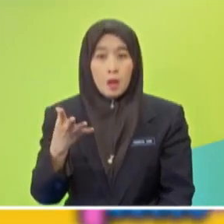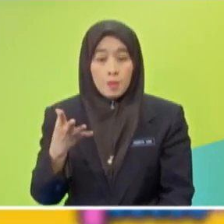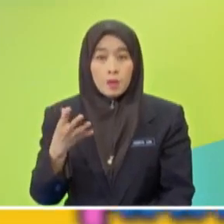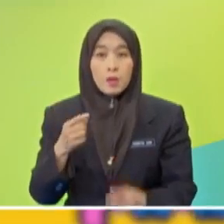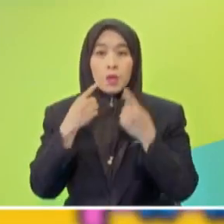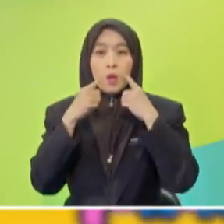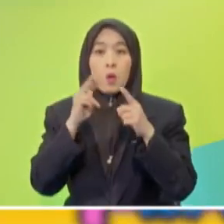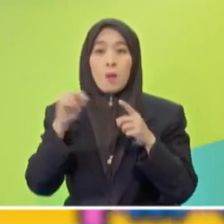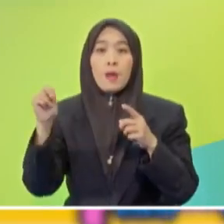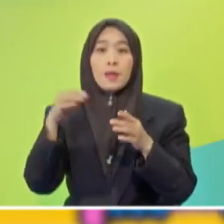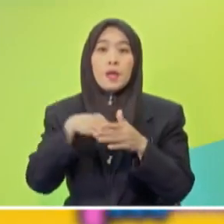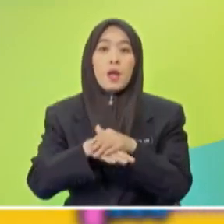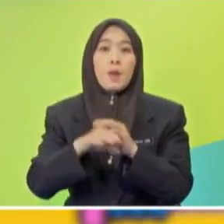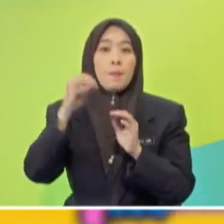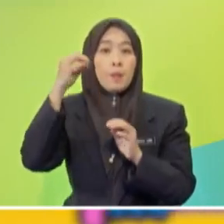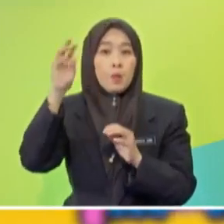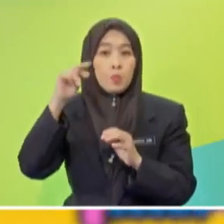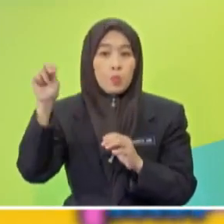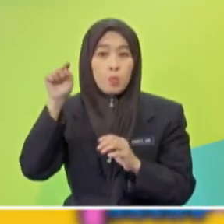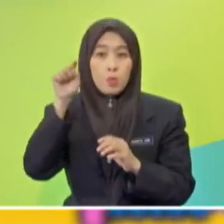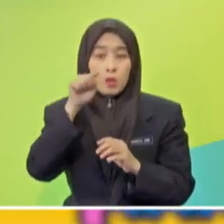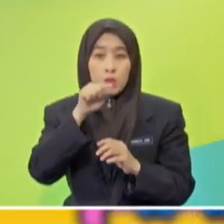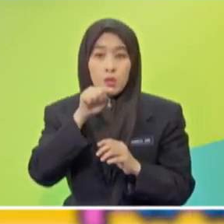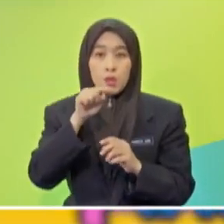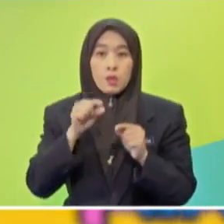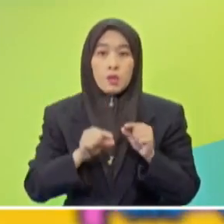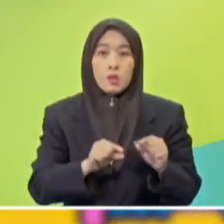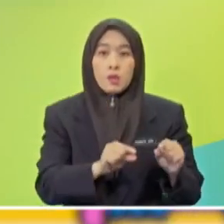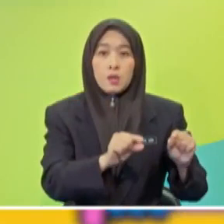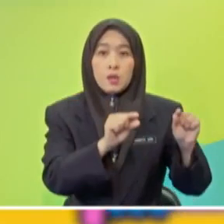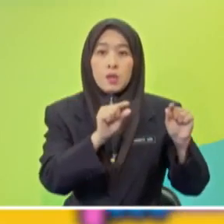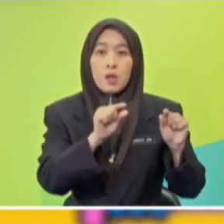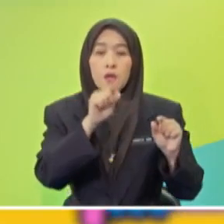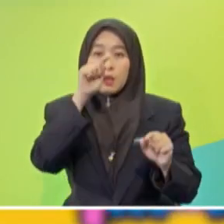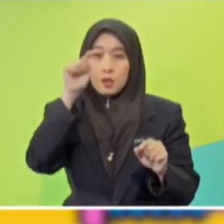kalau kita gerak titik oke hmm kita enggak titik ini berapa